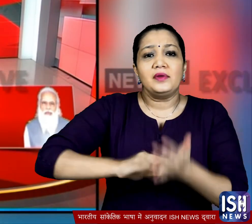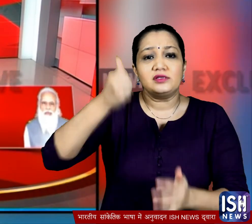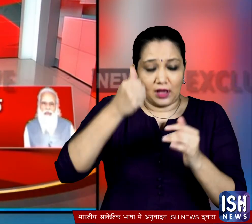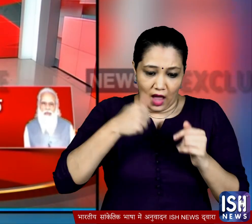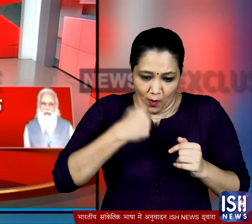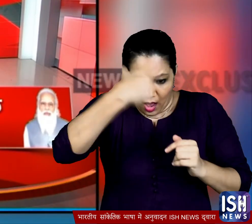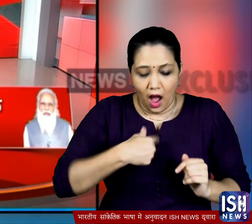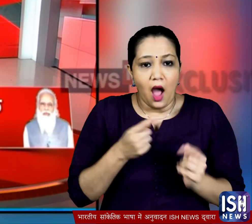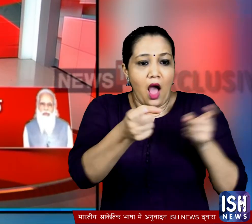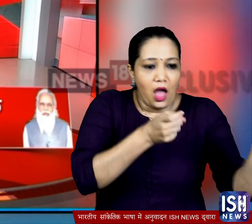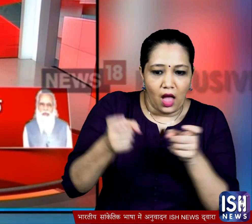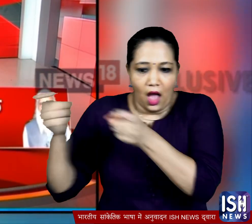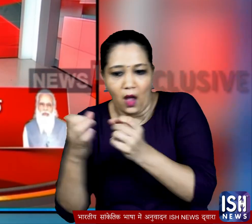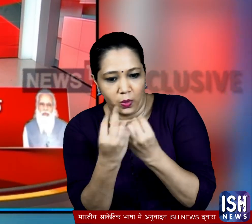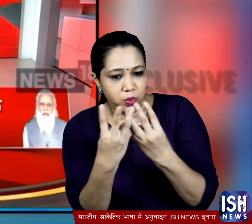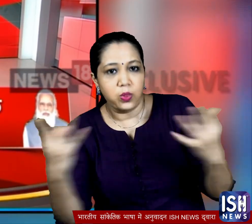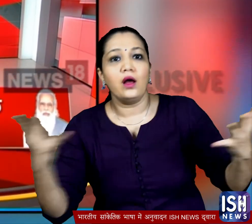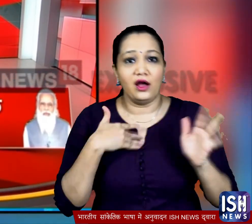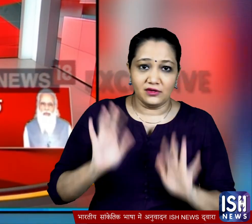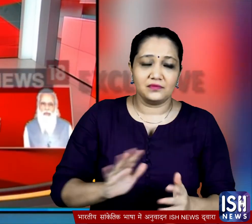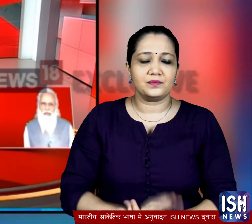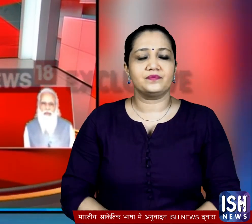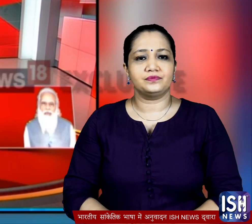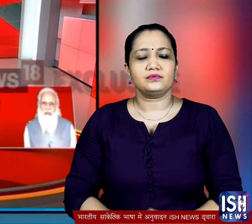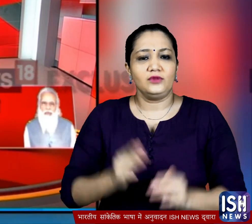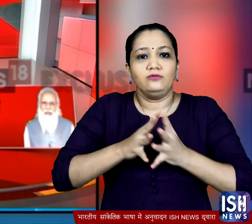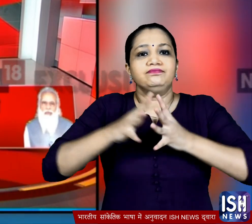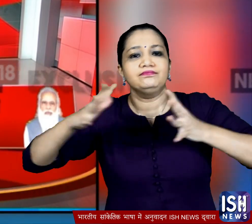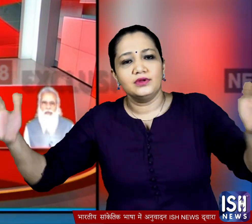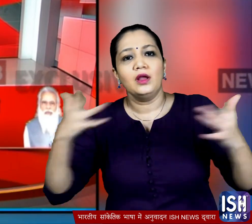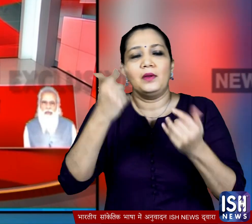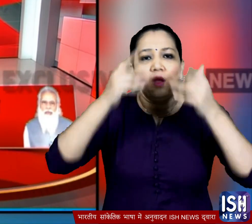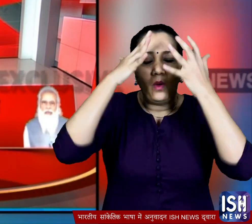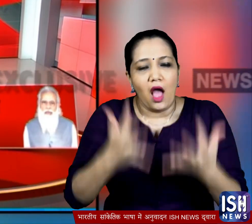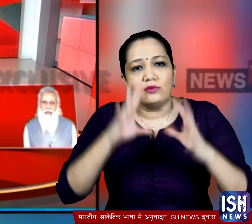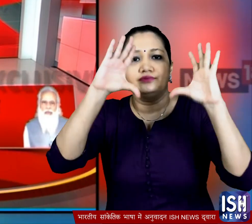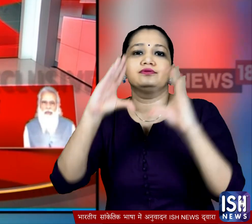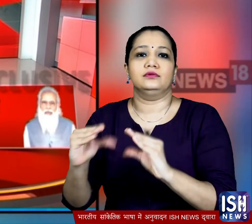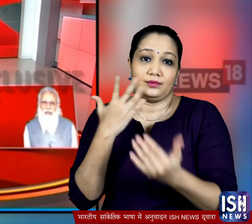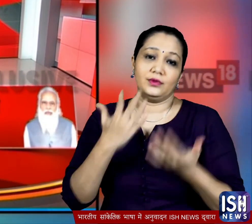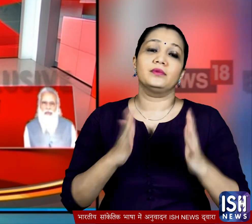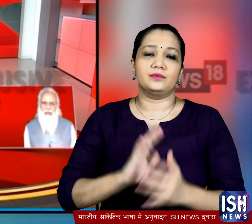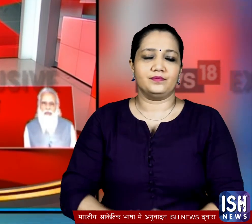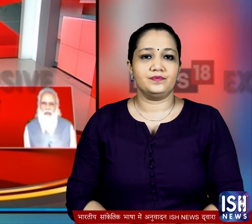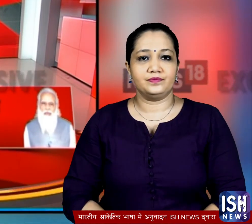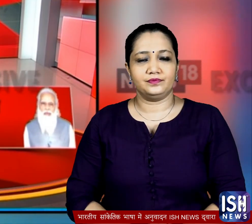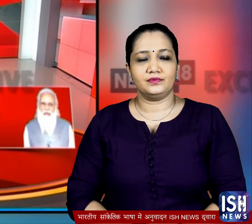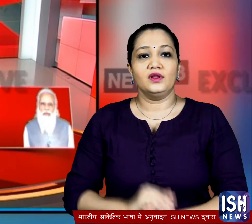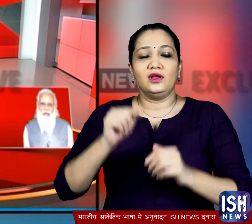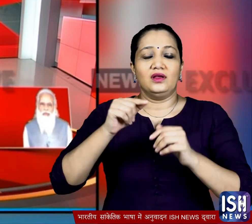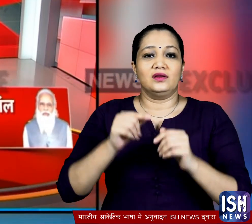मंत्री ऐसे हैं जो 1 से ज्यादा मंत्रालयों का प्रभार संभाल रहे हैं। मंत्रिमंडल विस्तार के दौरान उनके काम का बोझ भी कुछ कम किया जा सकता है,